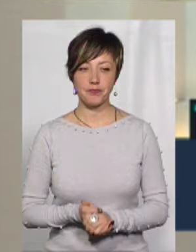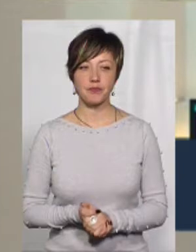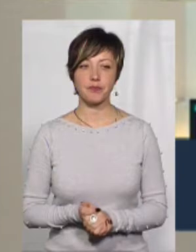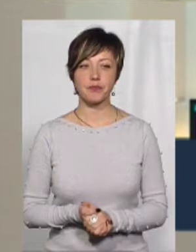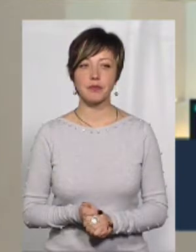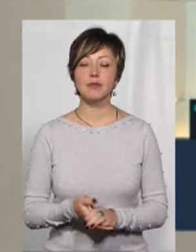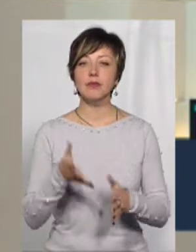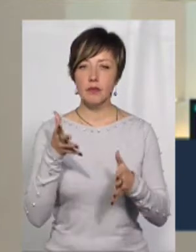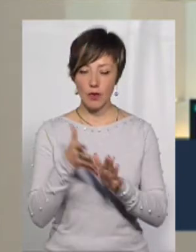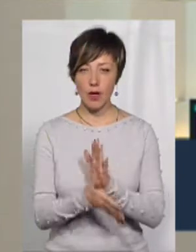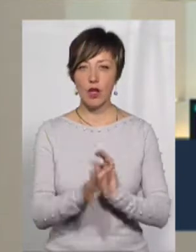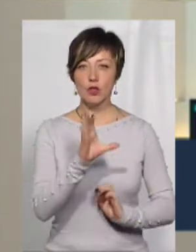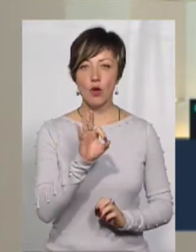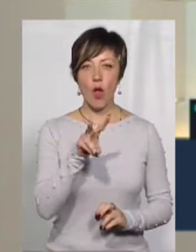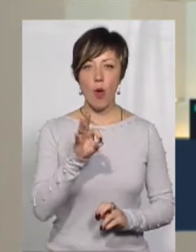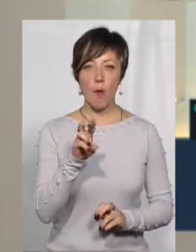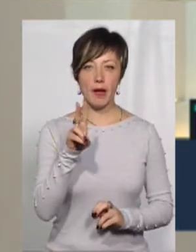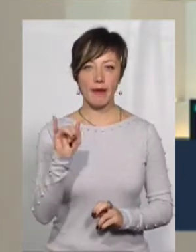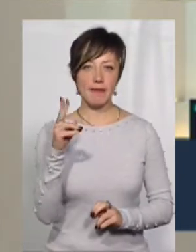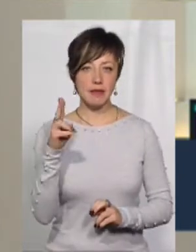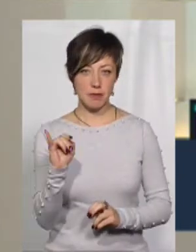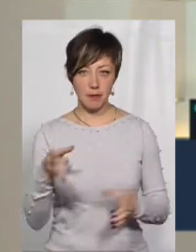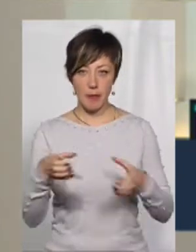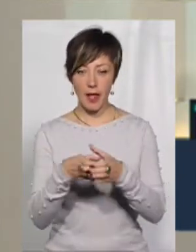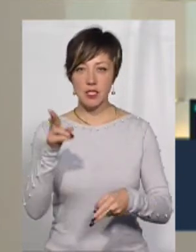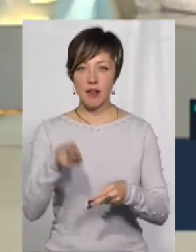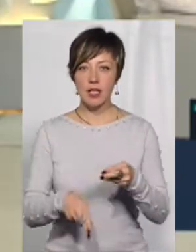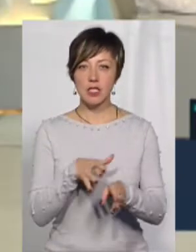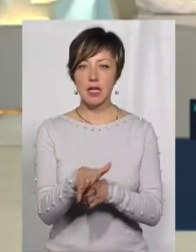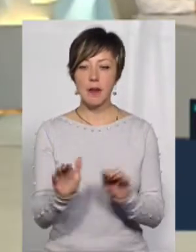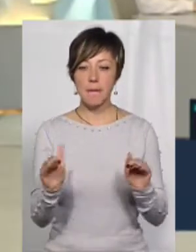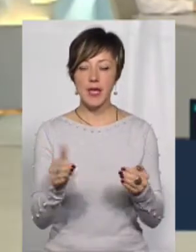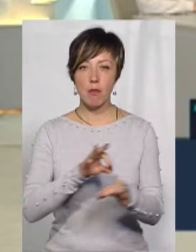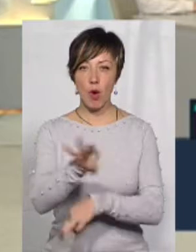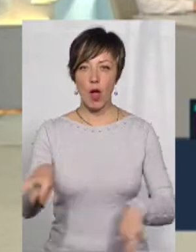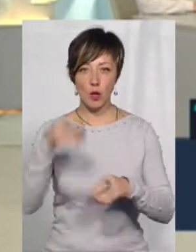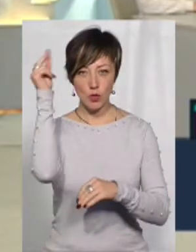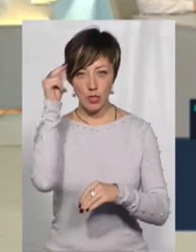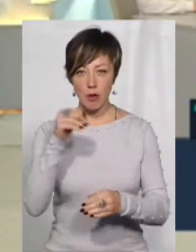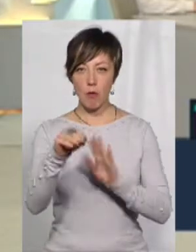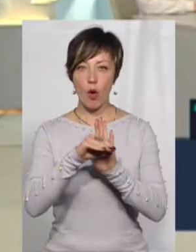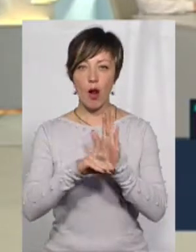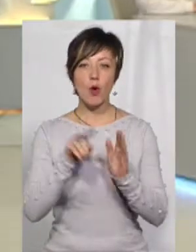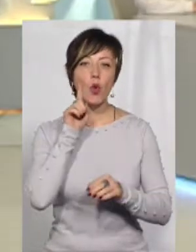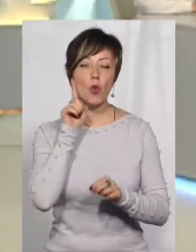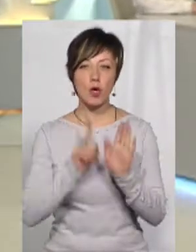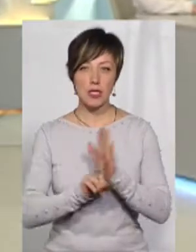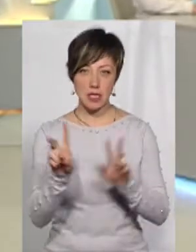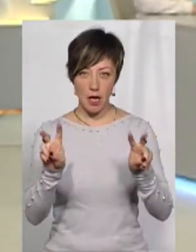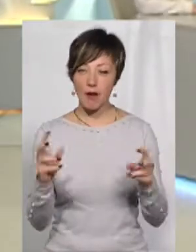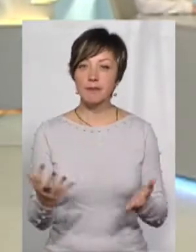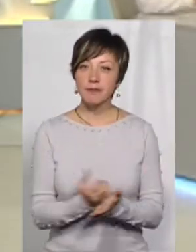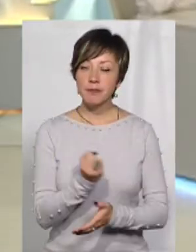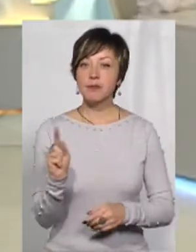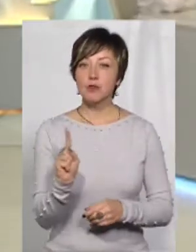Зрозуміло. У Солобковецькій громаді завершилась реалізація учнівських міні-проєктів за програмою «Юніор Старт».